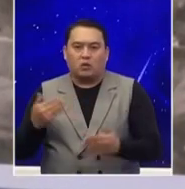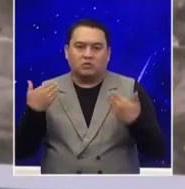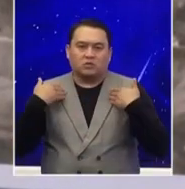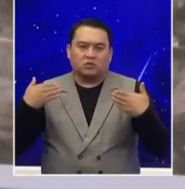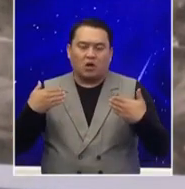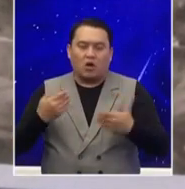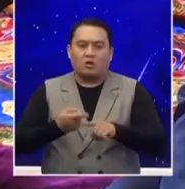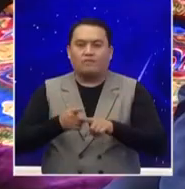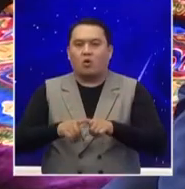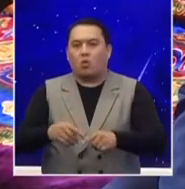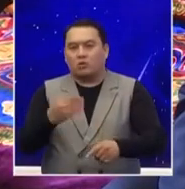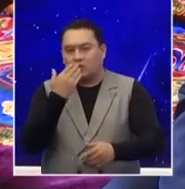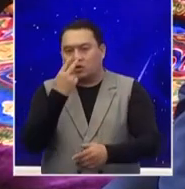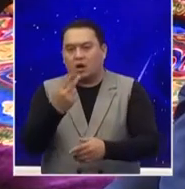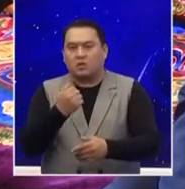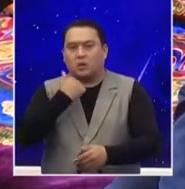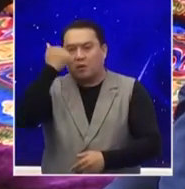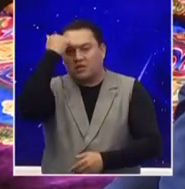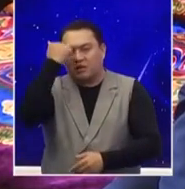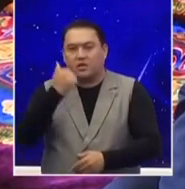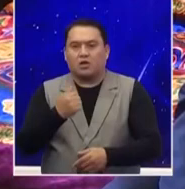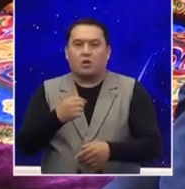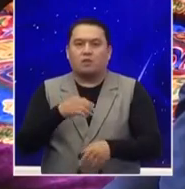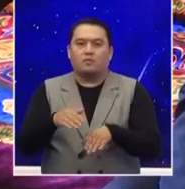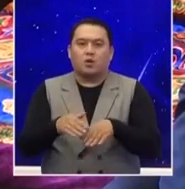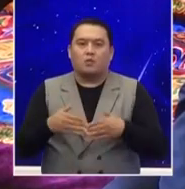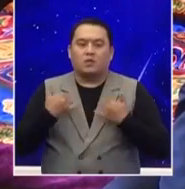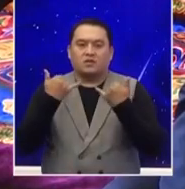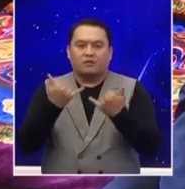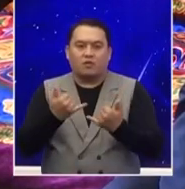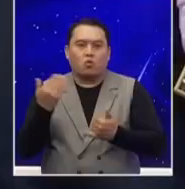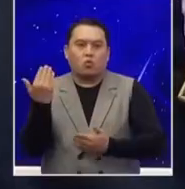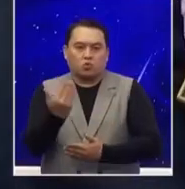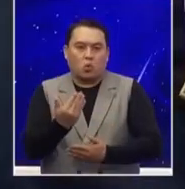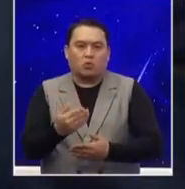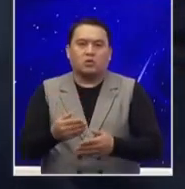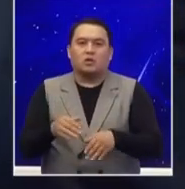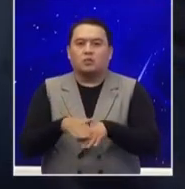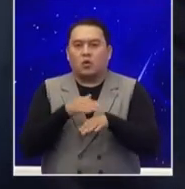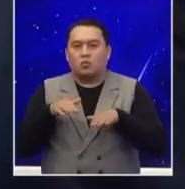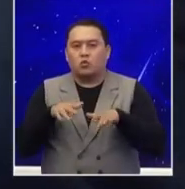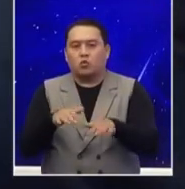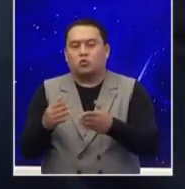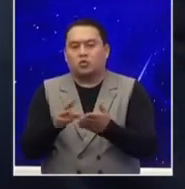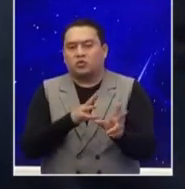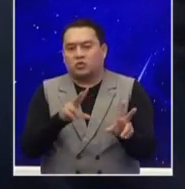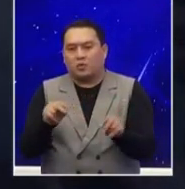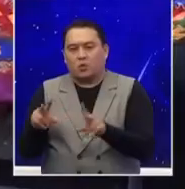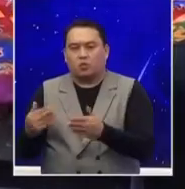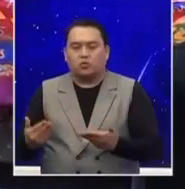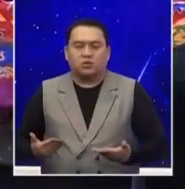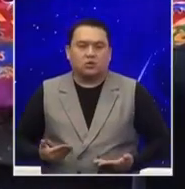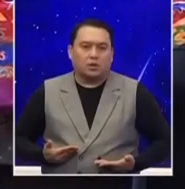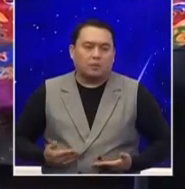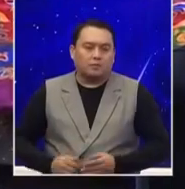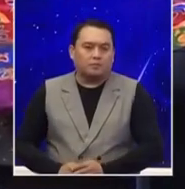старец выразил благодарность за поздравления и благословил соотечественников о созидании и благополучную жизнь